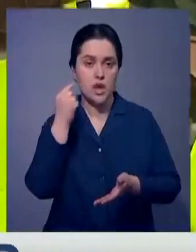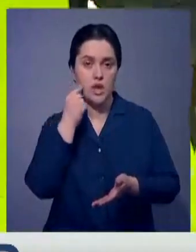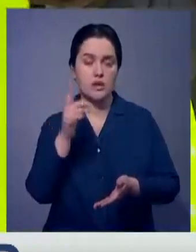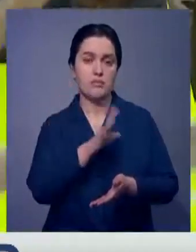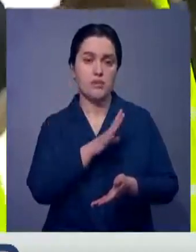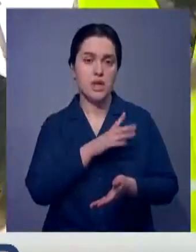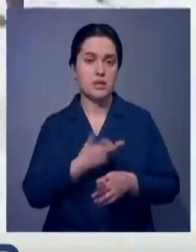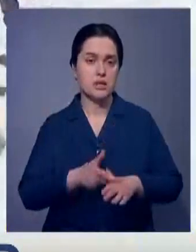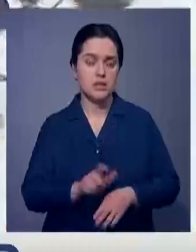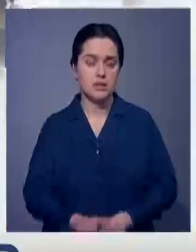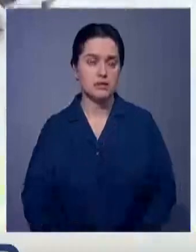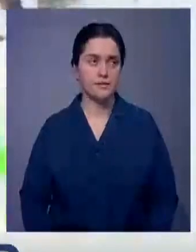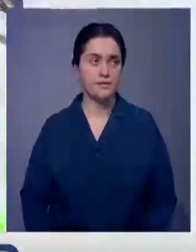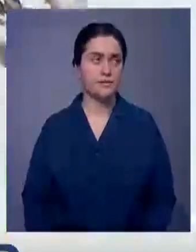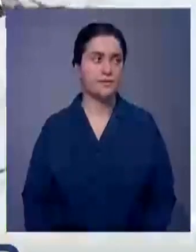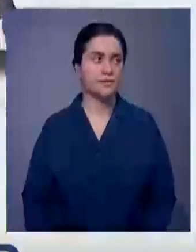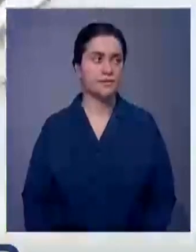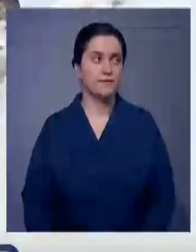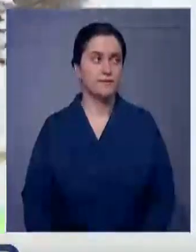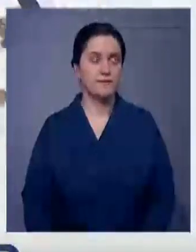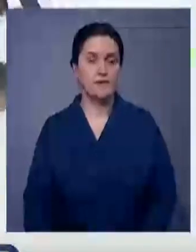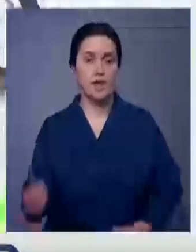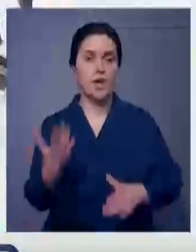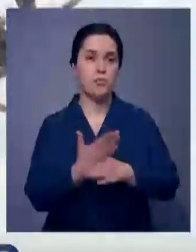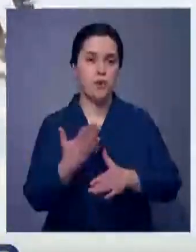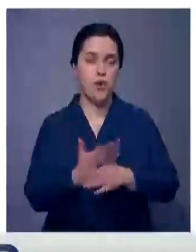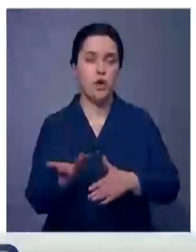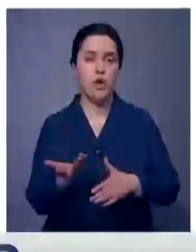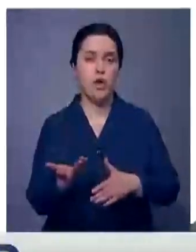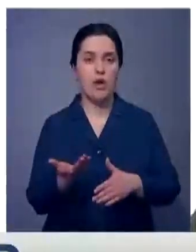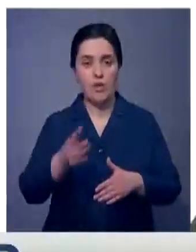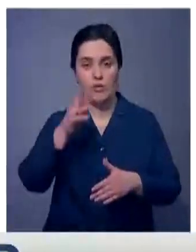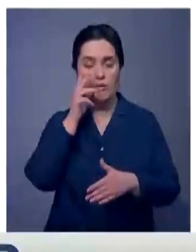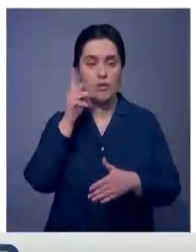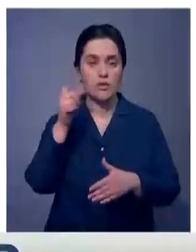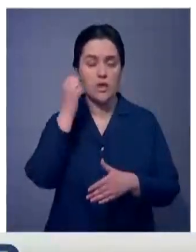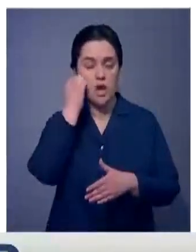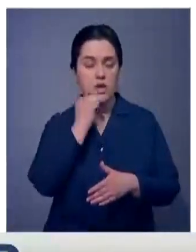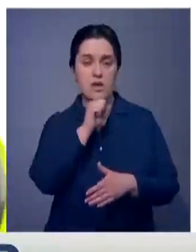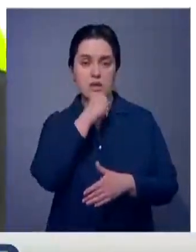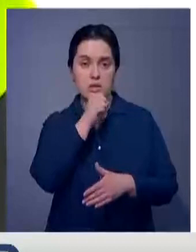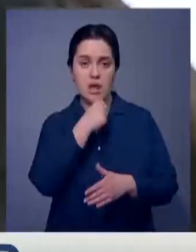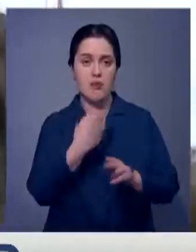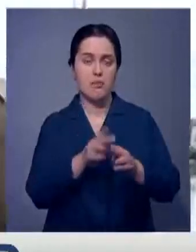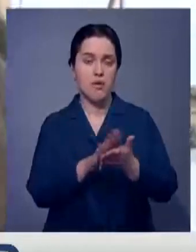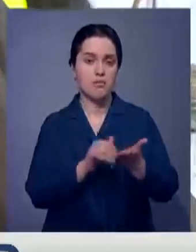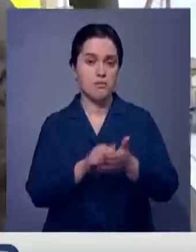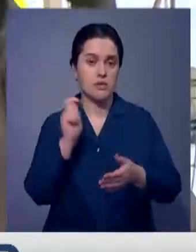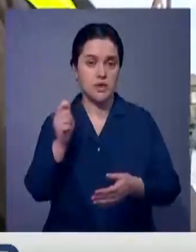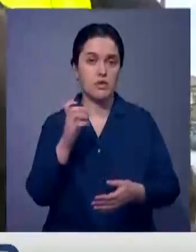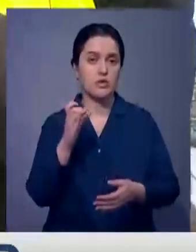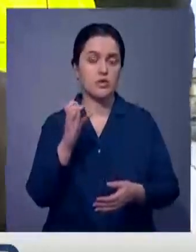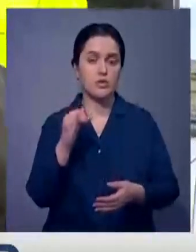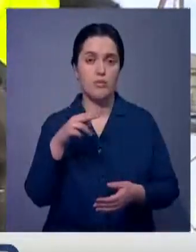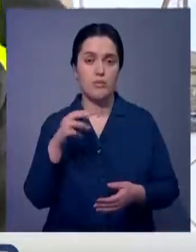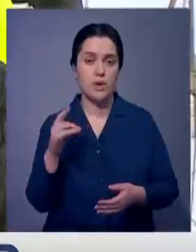Бывает даже сильно. Первым волонтером на деревне и местным суперменом. Так сельская молодежь прозвала Миниагзара Авлиярова. И учится